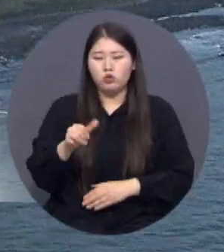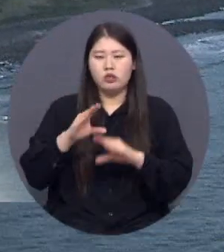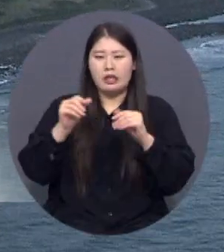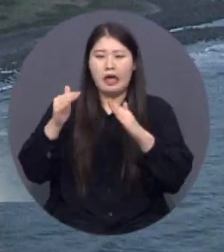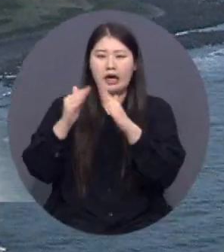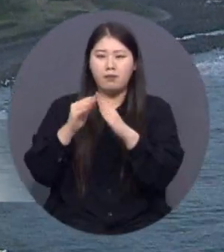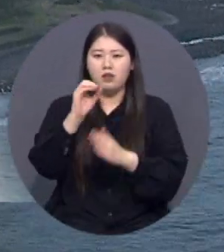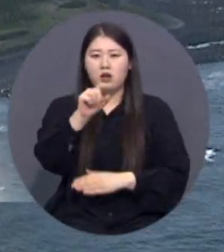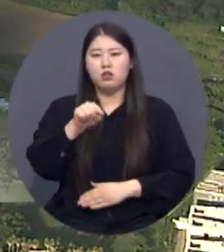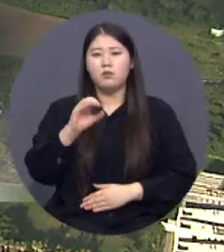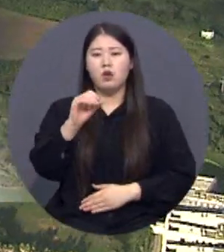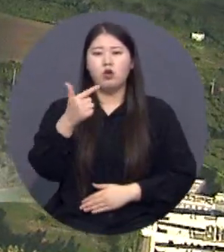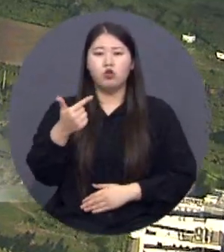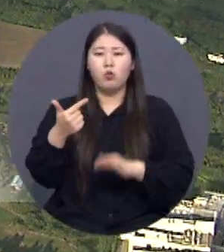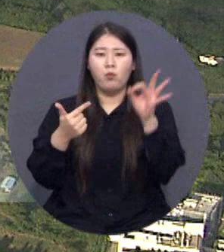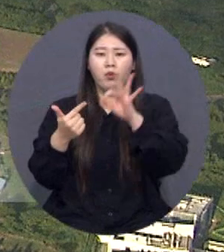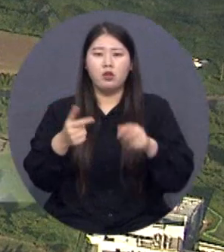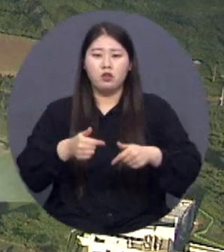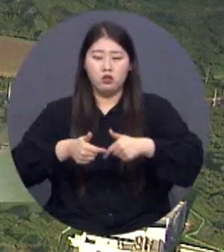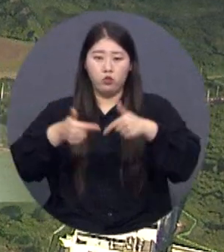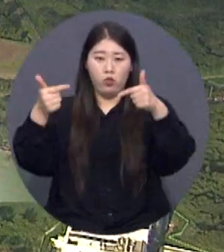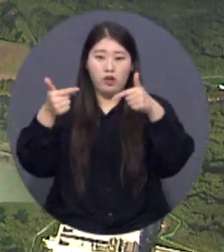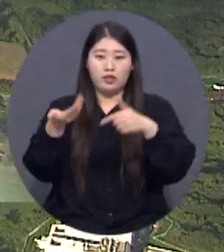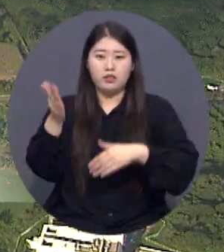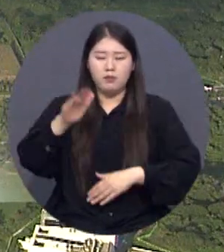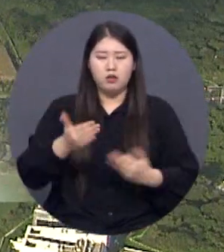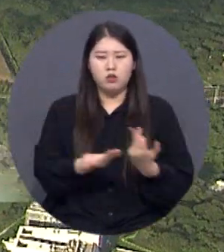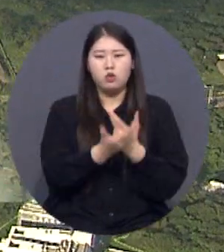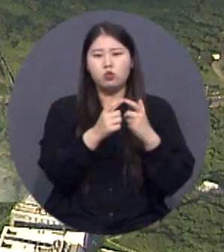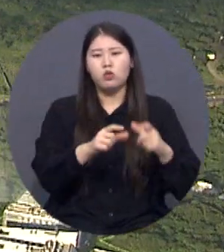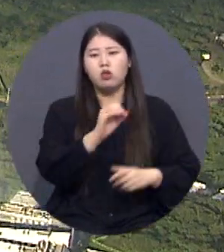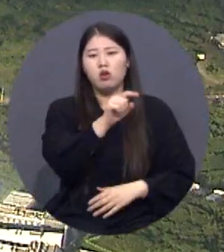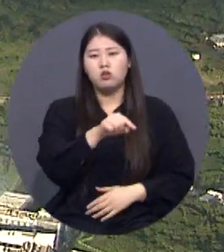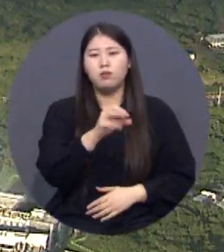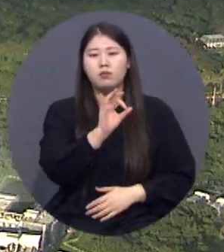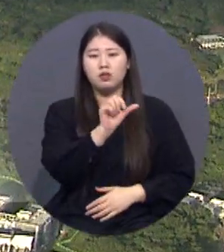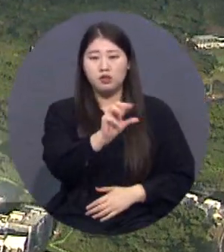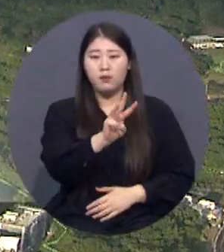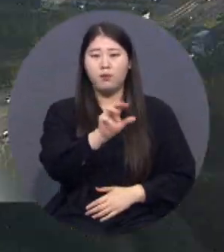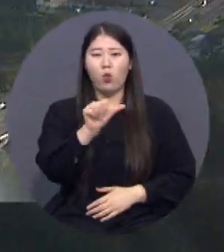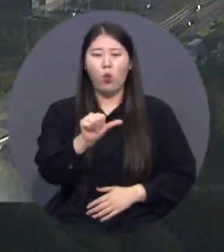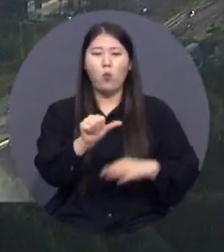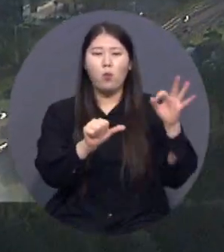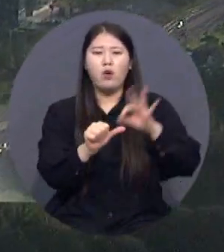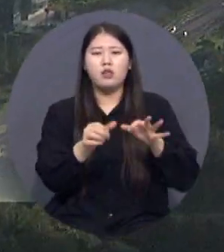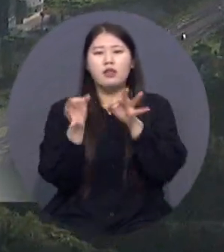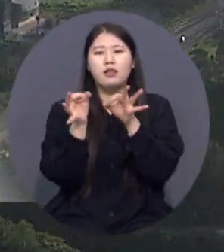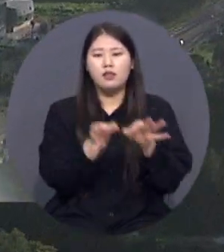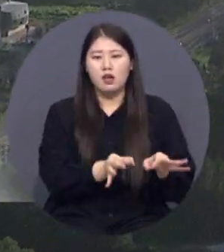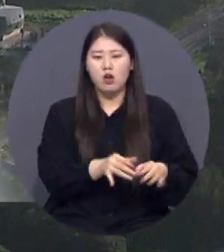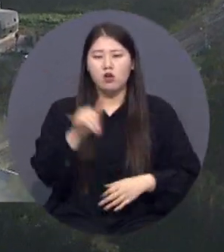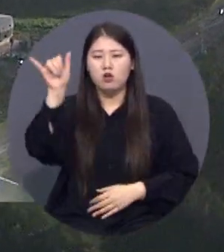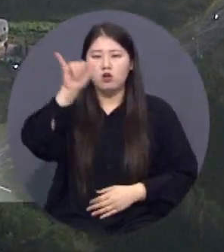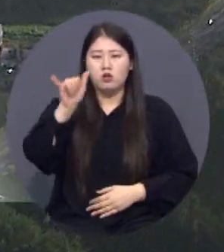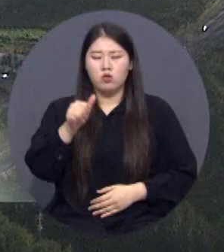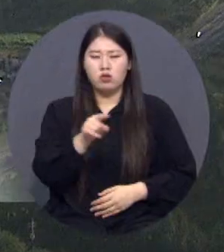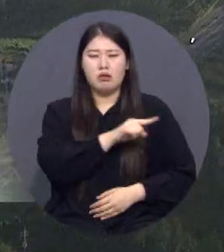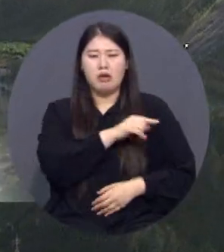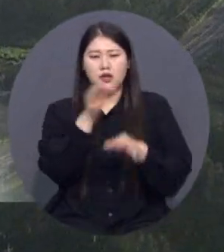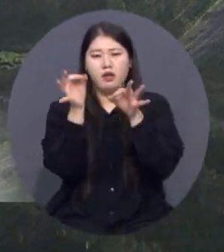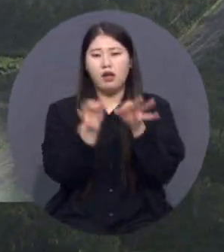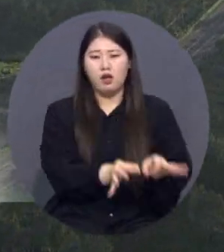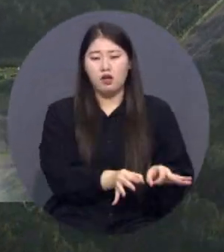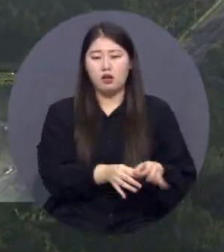땅값은 0.06% 올랐지만 제주 땅값은 0.35% 내려 전국에서 가락포기